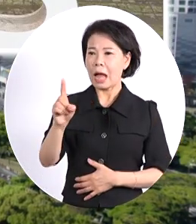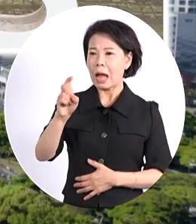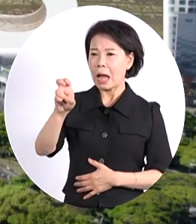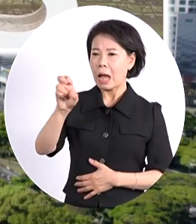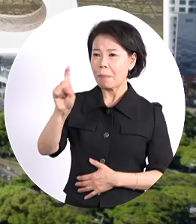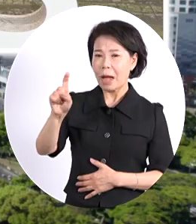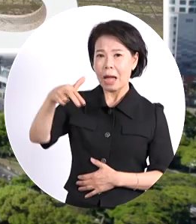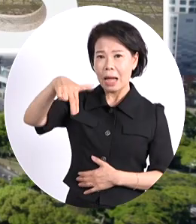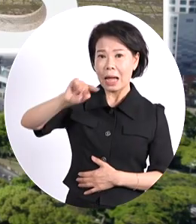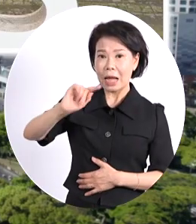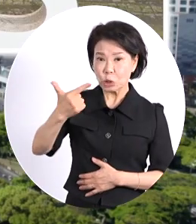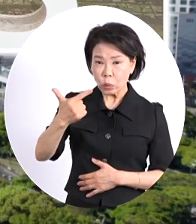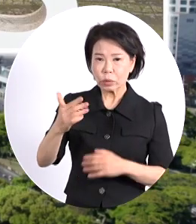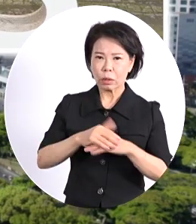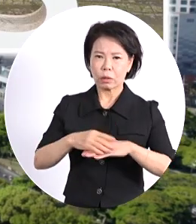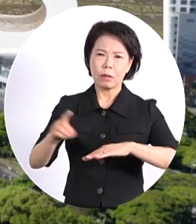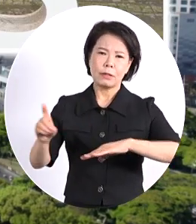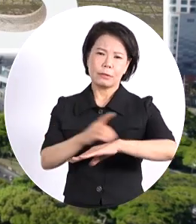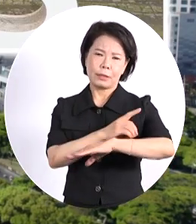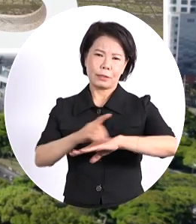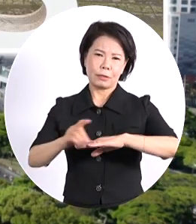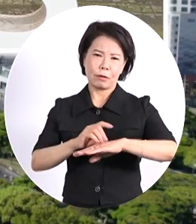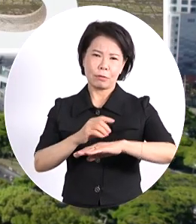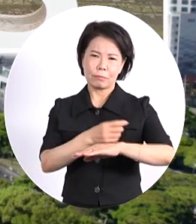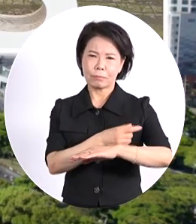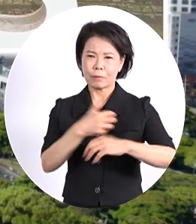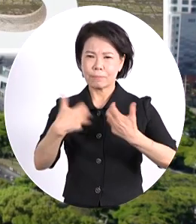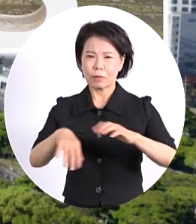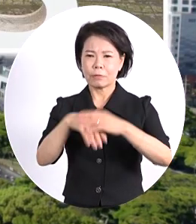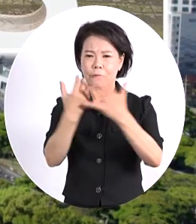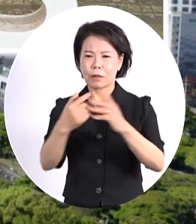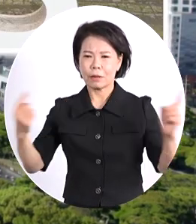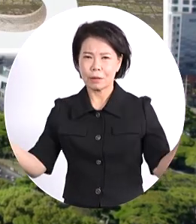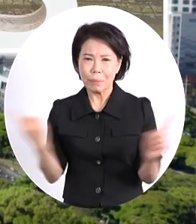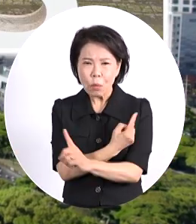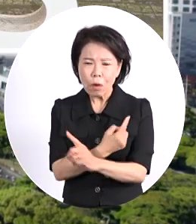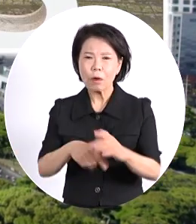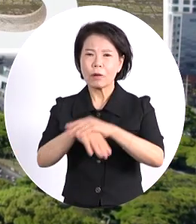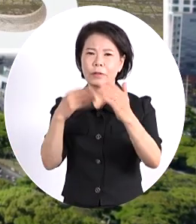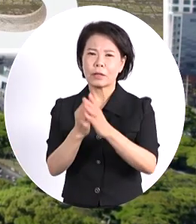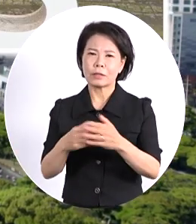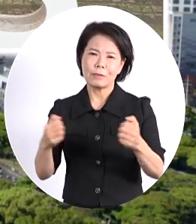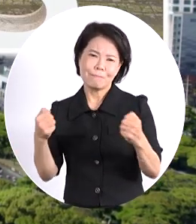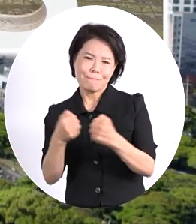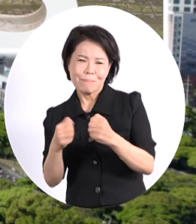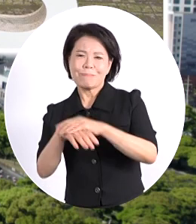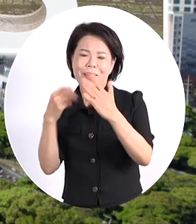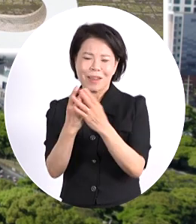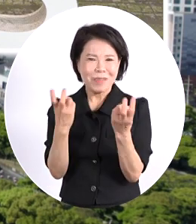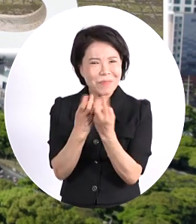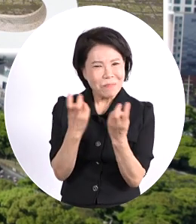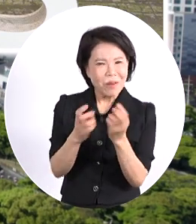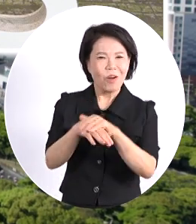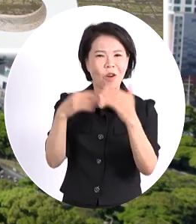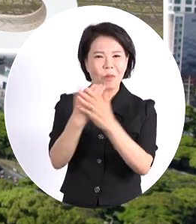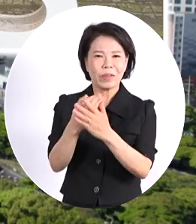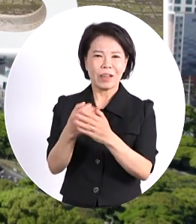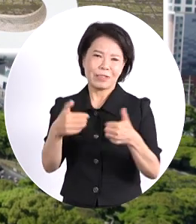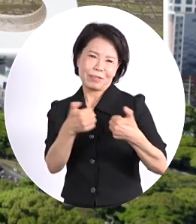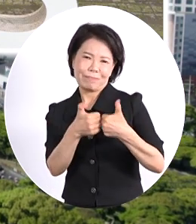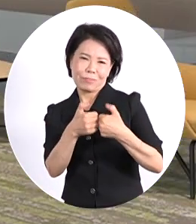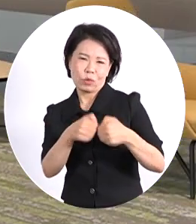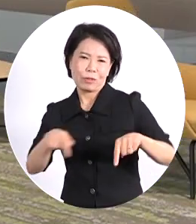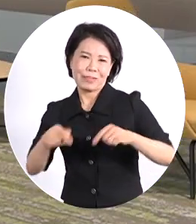코리아와 인공지능, 디지털 대전환 정책의 실질적 산업 적용을 위한 전략적 협력 논의를